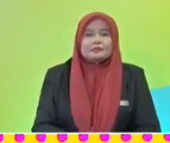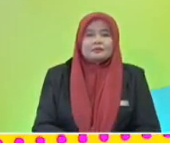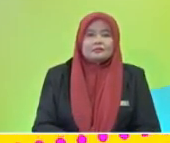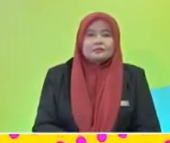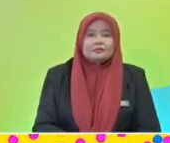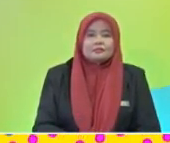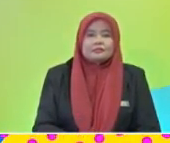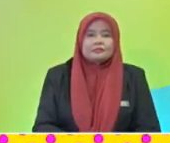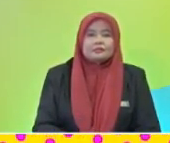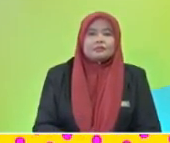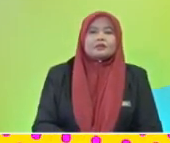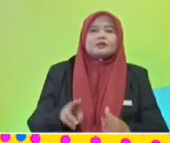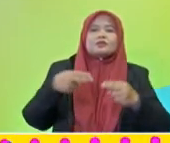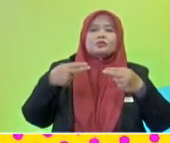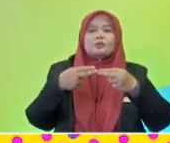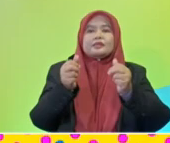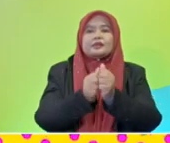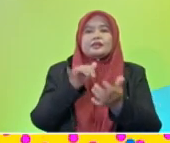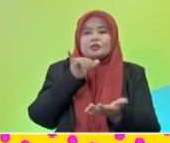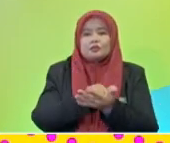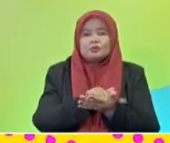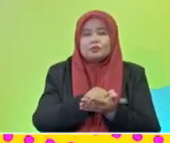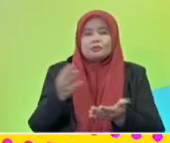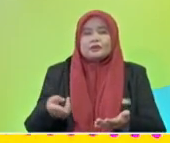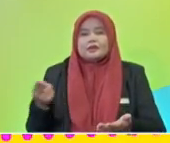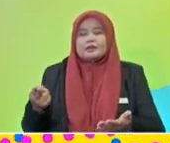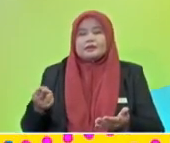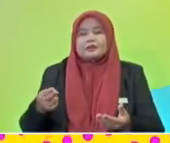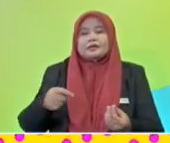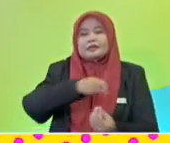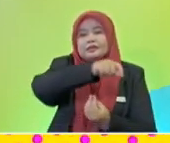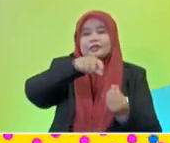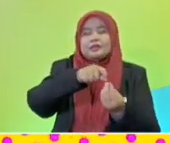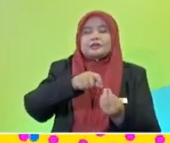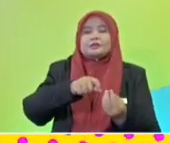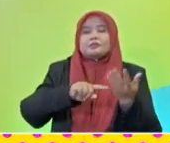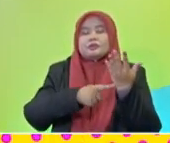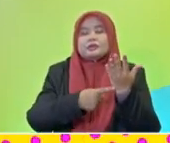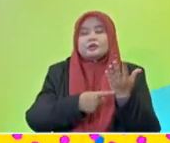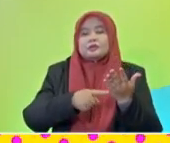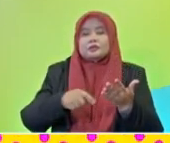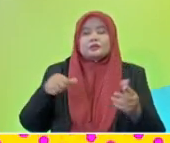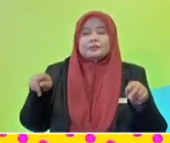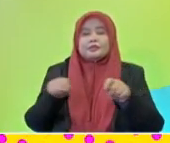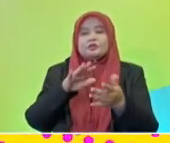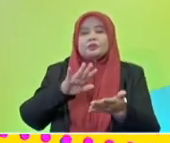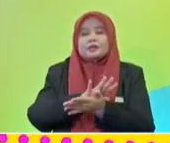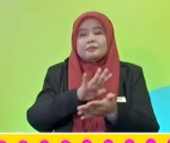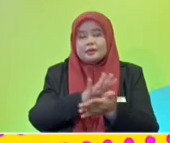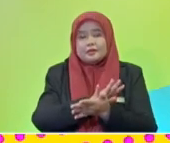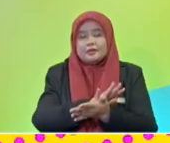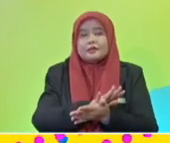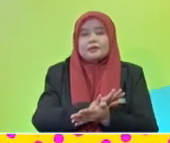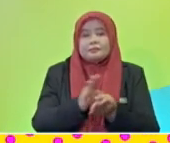Iman sehubungan dengan itu barangan kitait semula Seperti surat khabar majalah bask